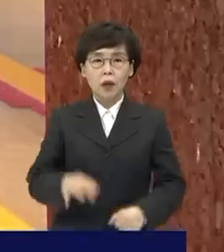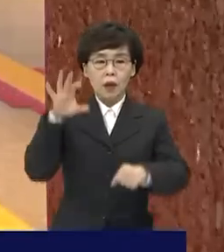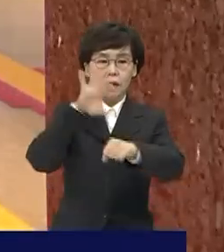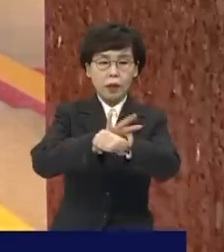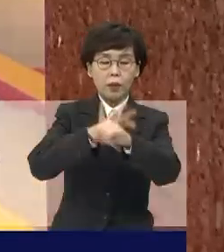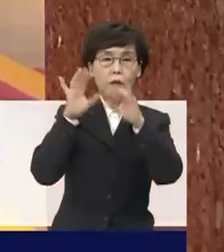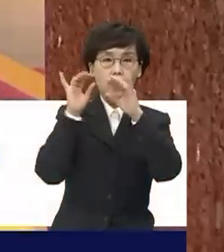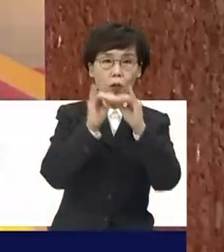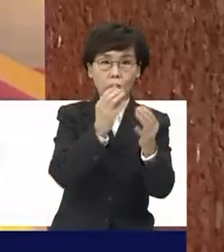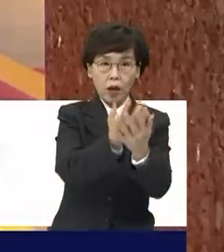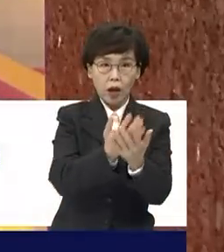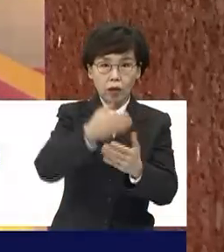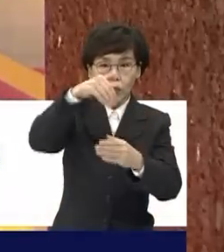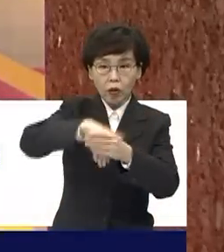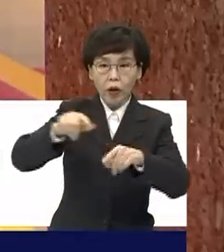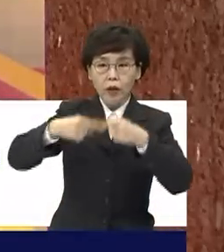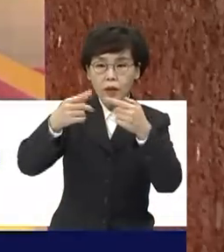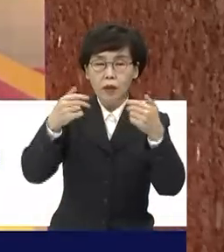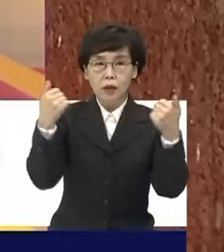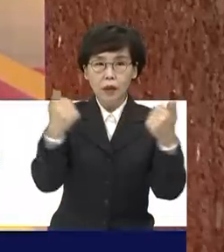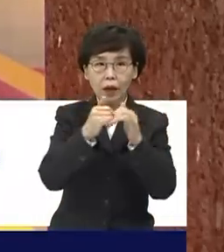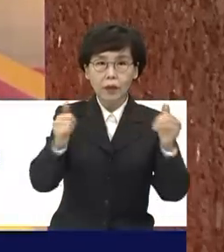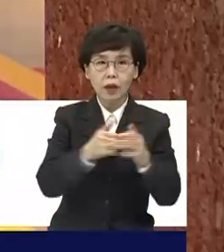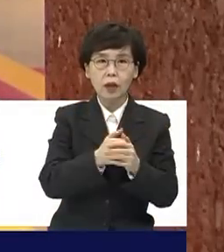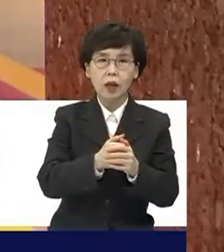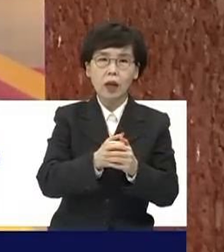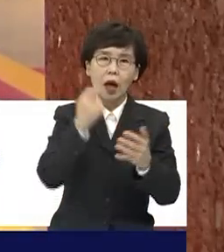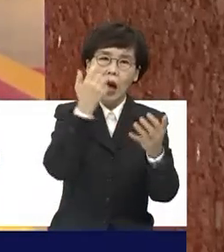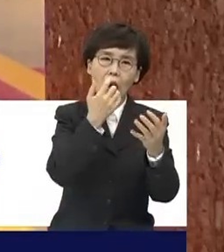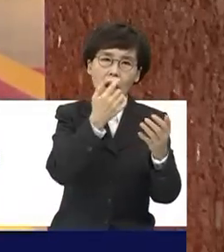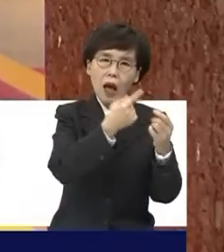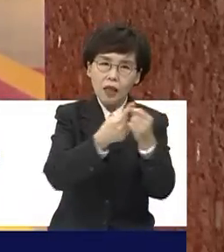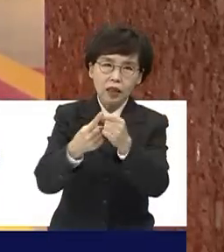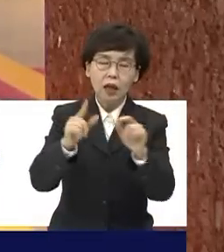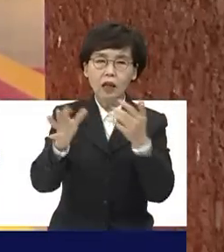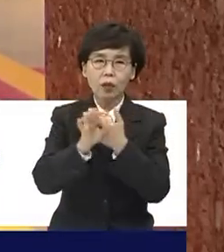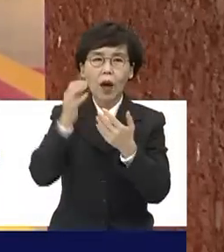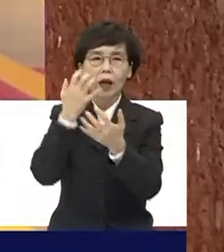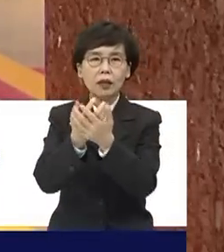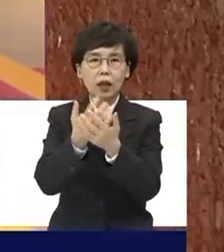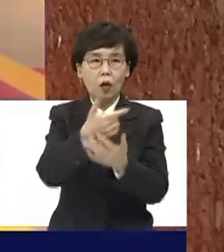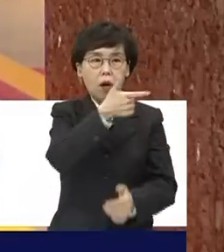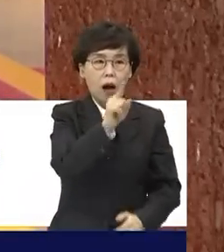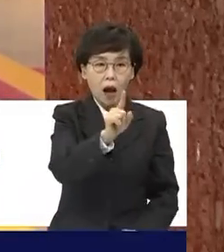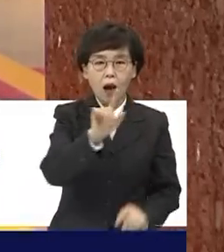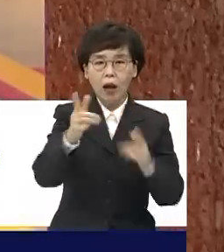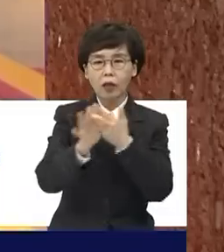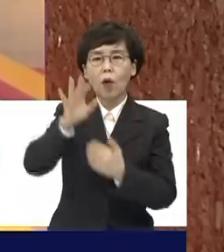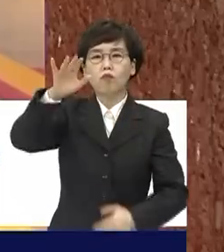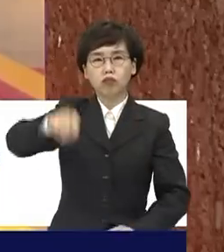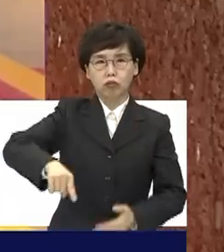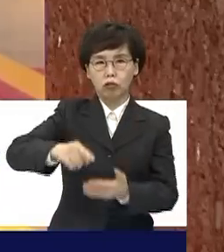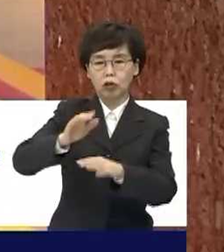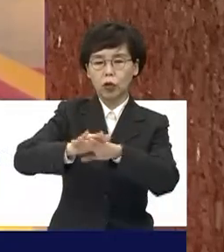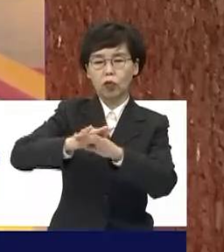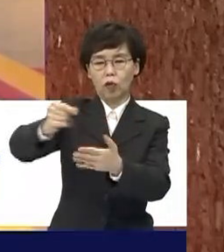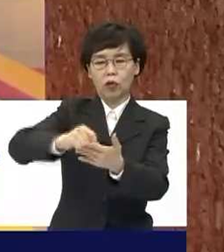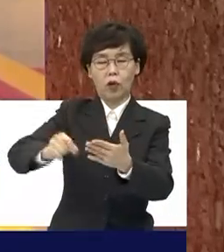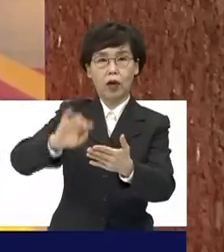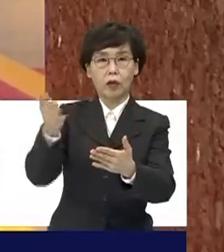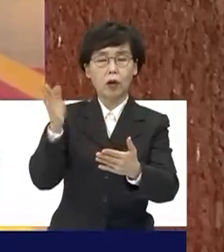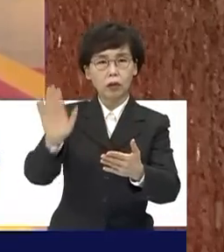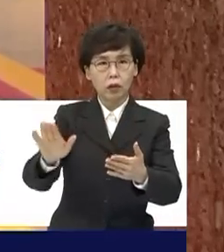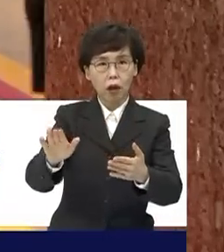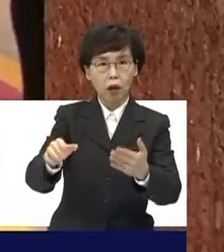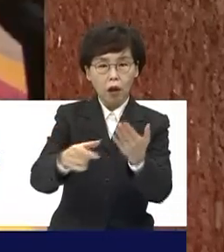체포동의안 표결에 참석하는 의원들은 표기란에 한글이나 한자로 가 또는 부를 수기로 작성해야 하는데요. 개표 과정에서